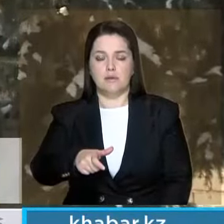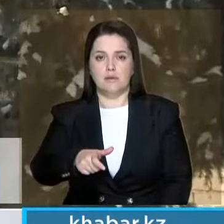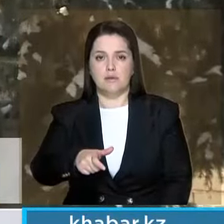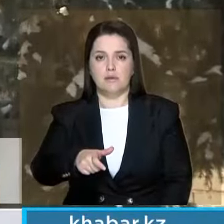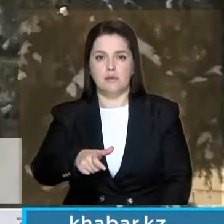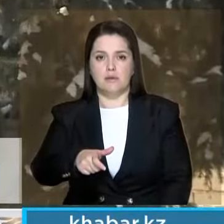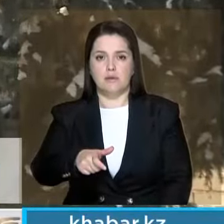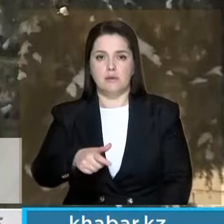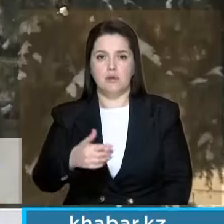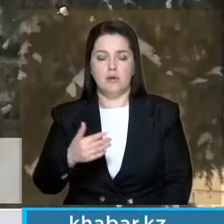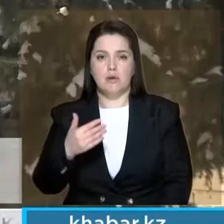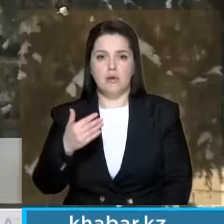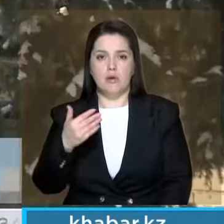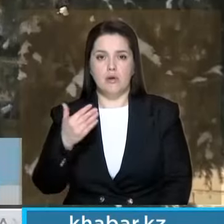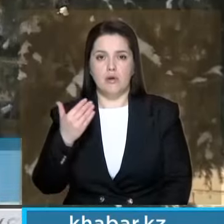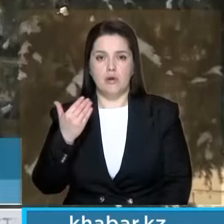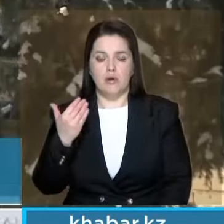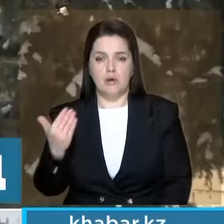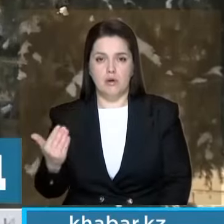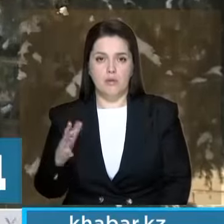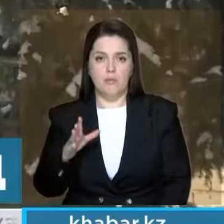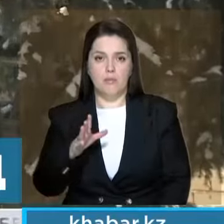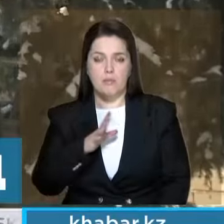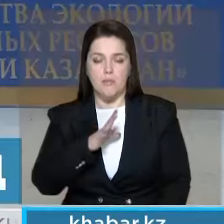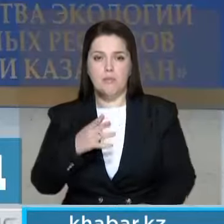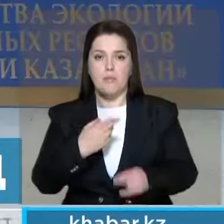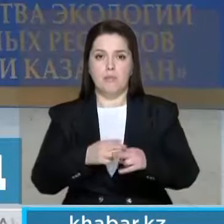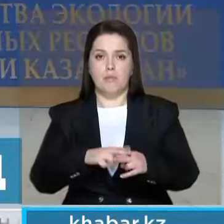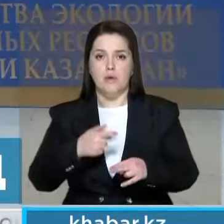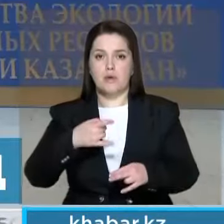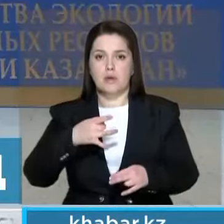Чешинского рудника. Там протекают две реки, Граматуха,